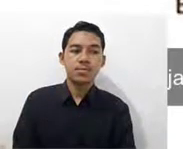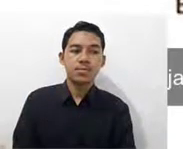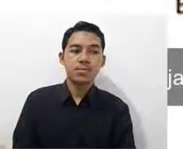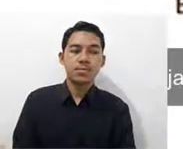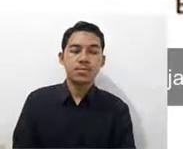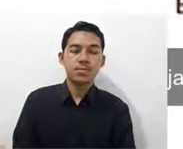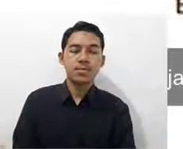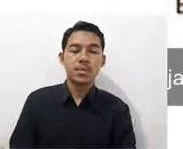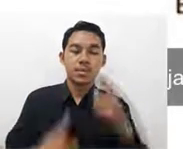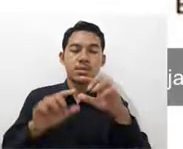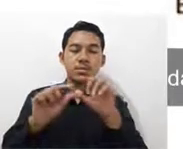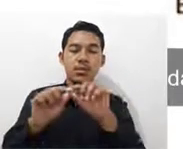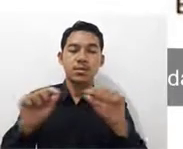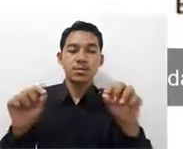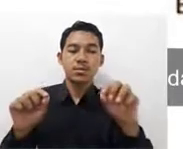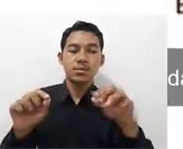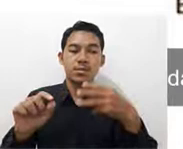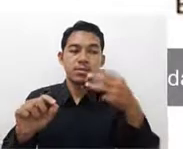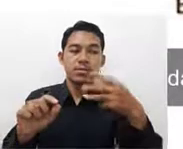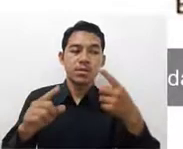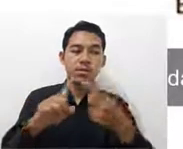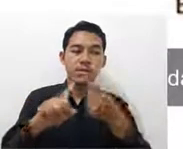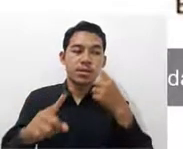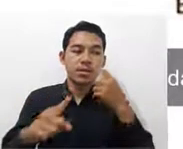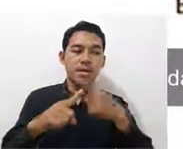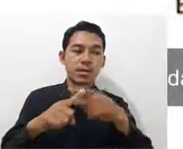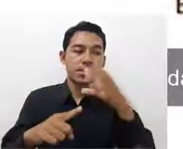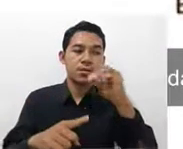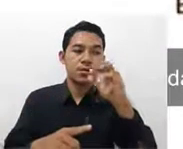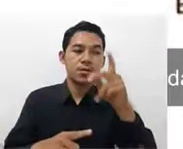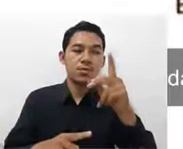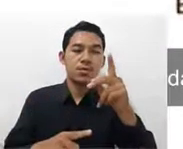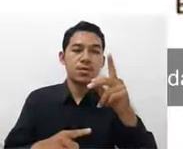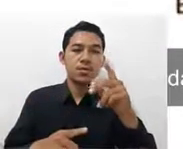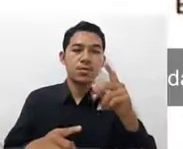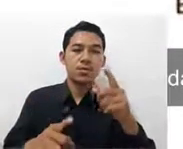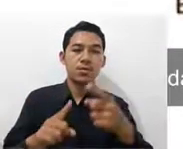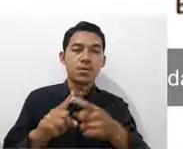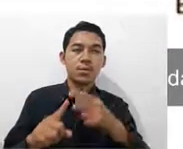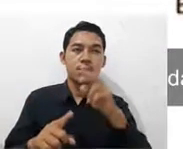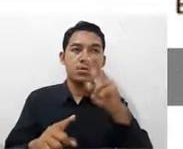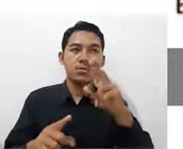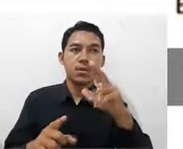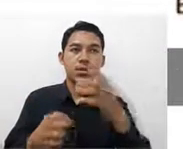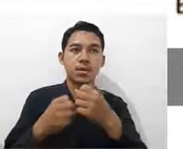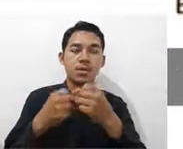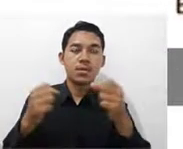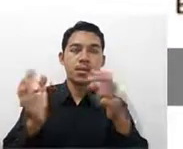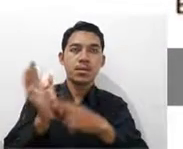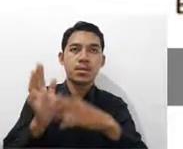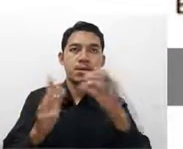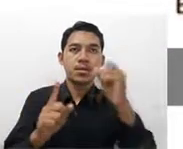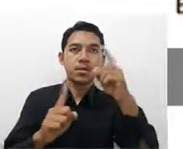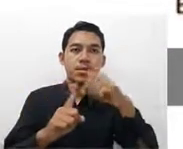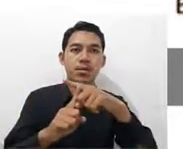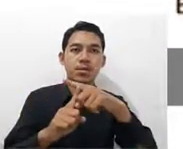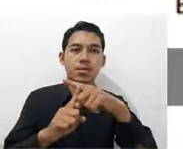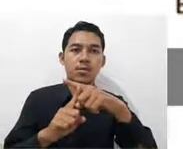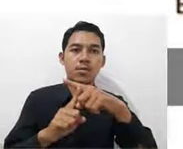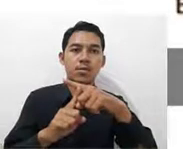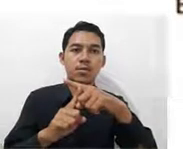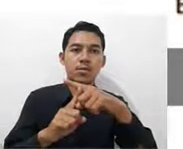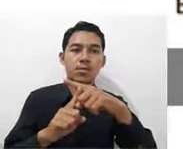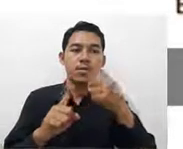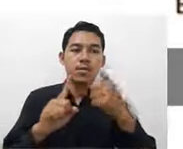ekuivalen dari XOR, dibentuk dari 3 gerbang logika dasar, 2 gerbang NOT, 1 gerbang N, 2